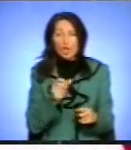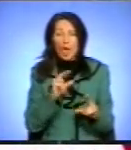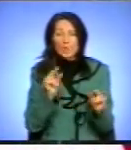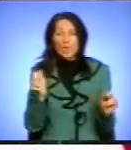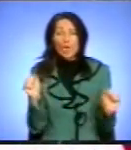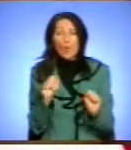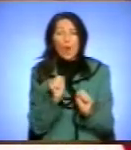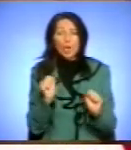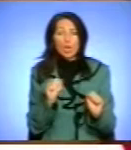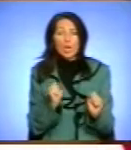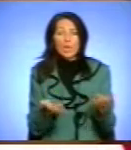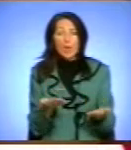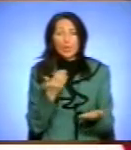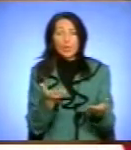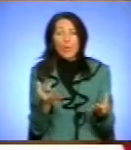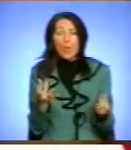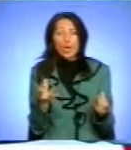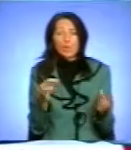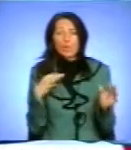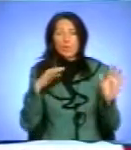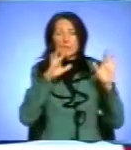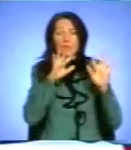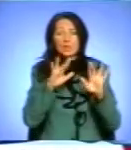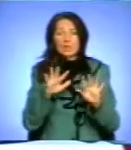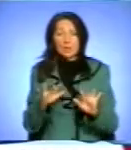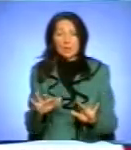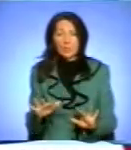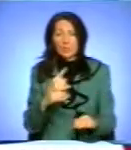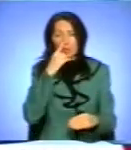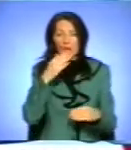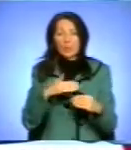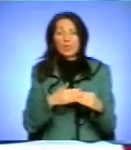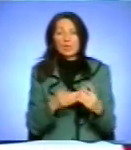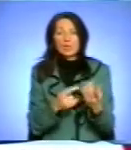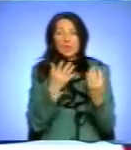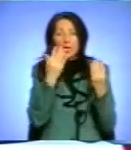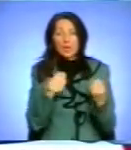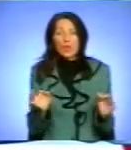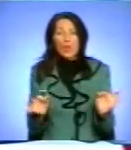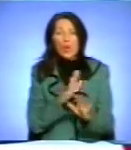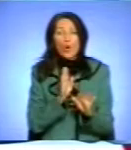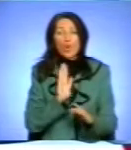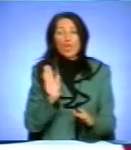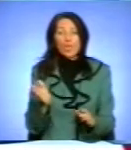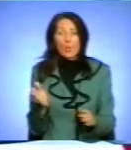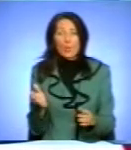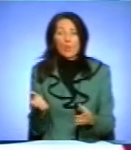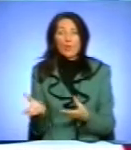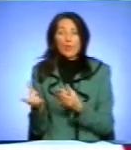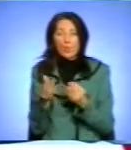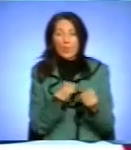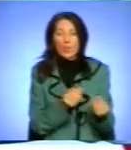обіцяють похолодання, можливий мокрий сніг. Найближчі декілька днів погода на Тернопільщині буде обумовлювати впливом